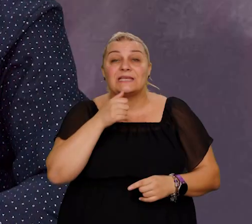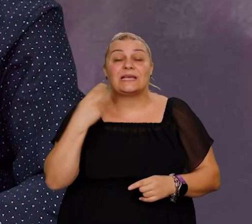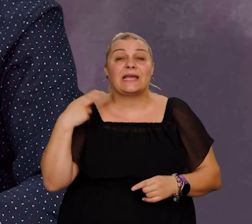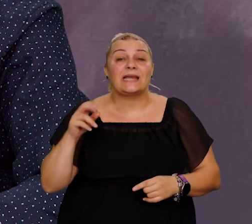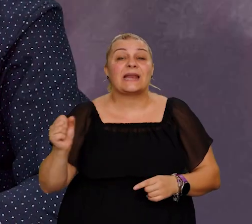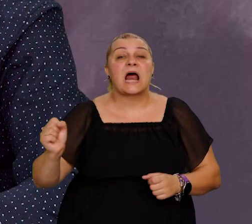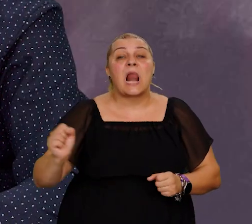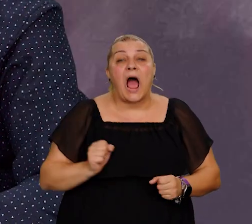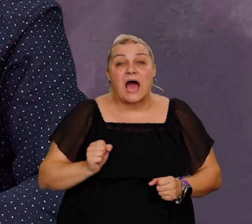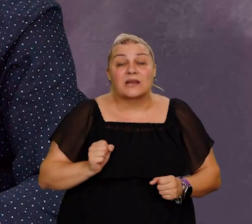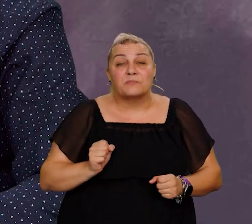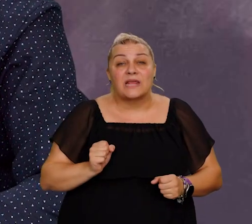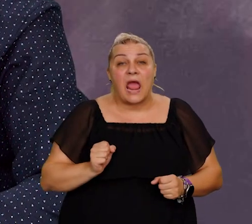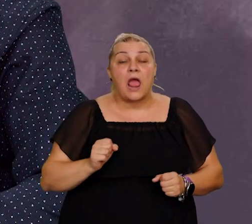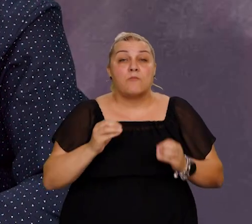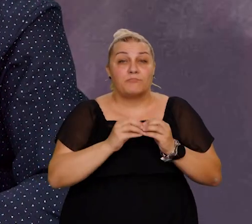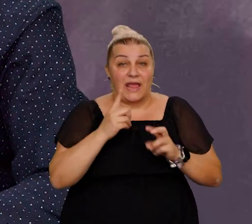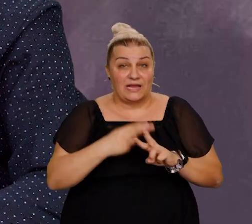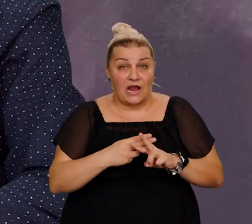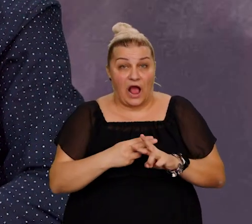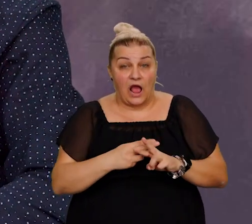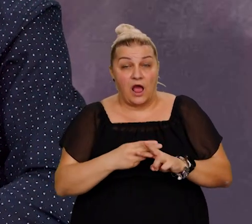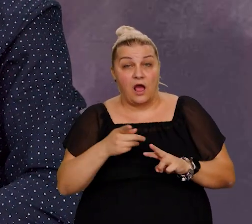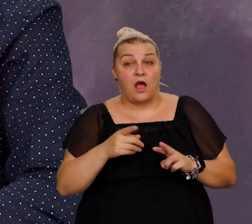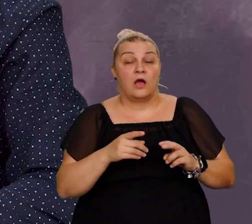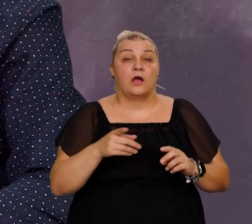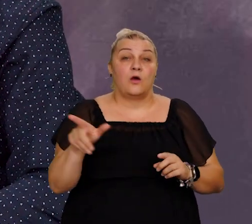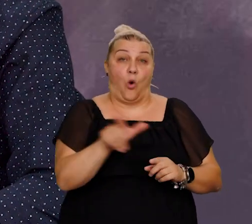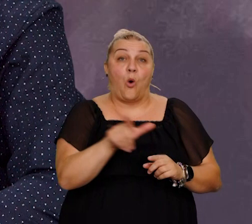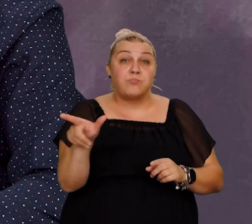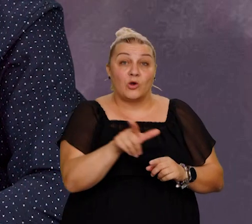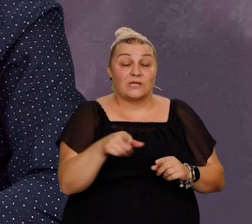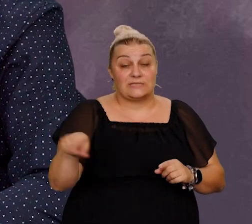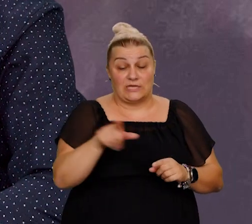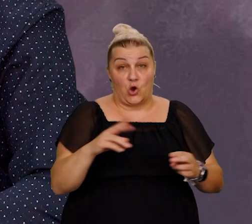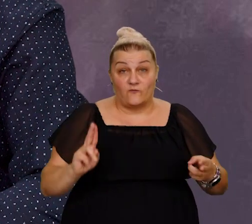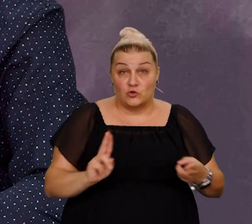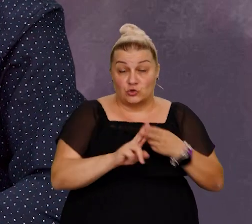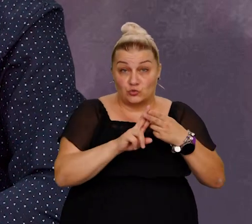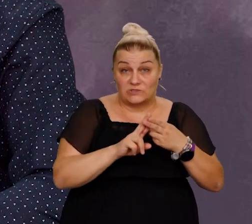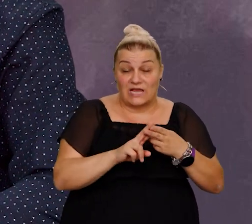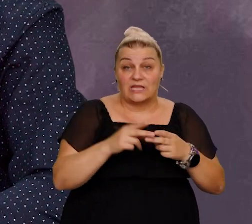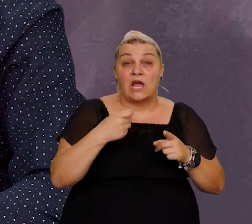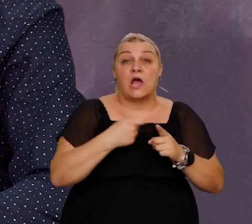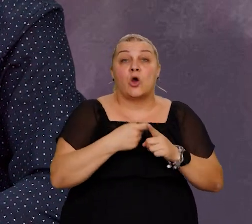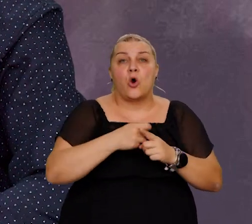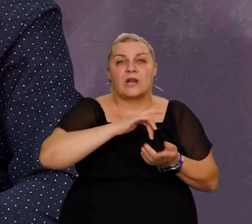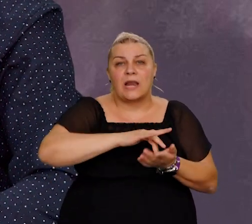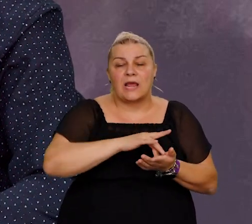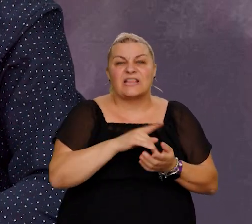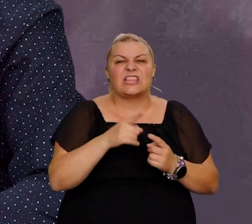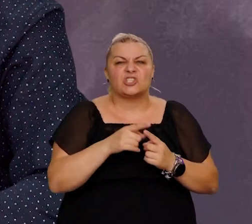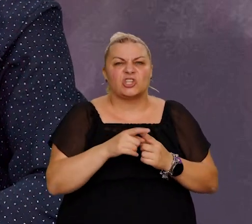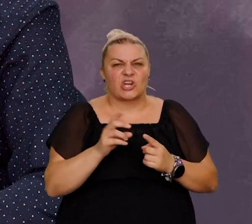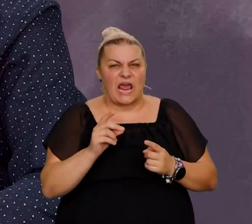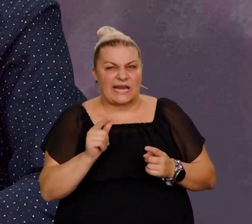zapovjednika, i general armije BiH Atif Dudaković. Tu ima puno simbolike. Njihov susret na Korani u Tržačkim